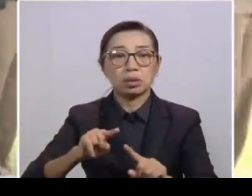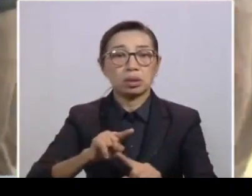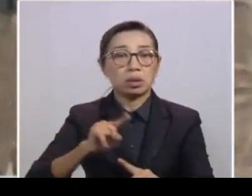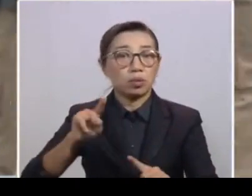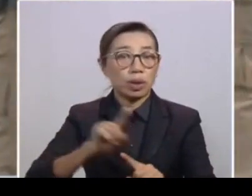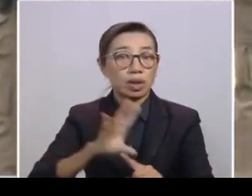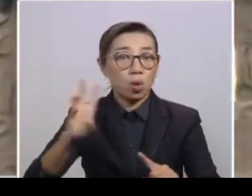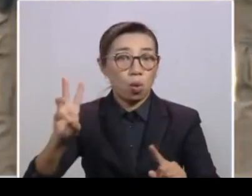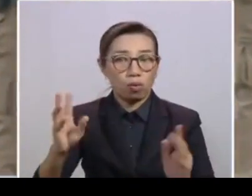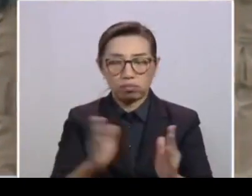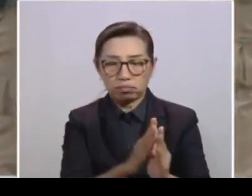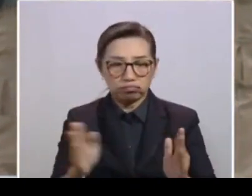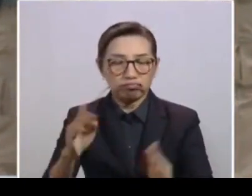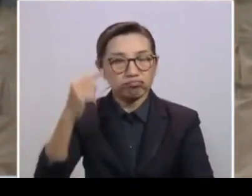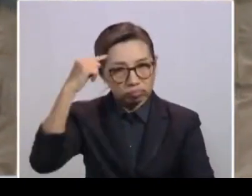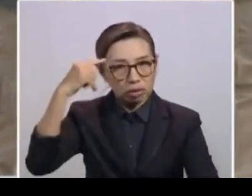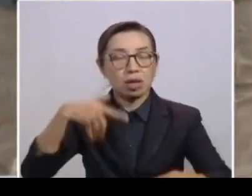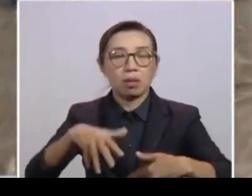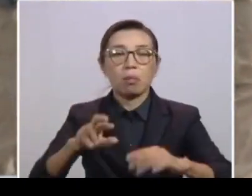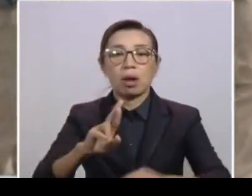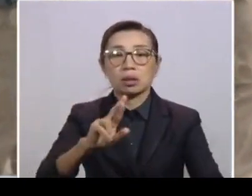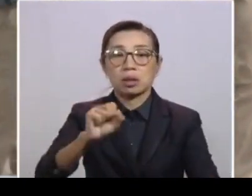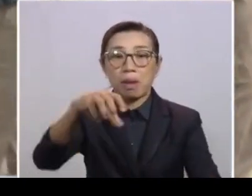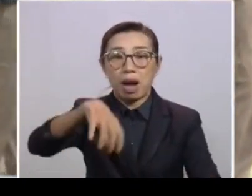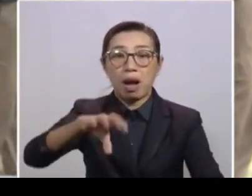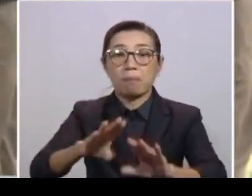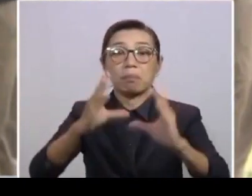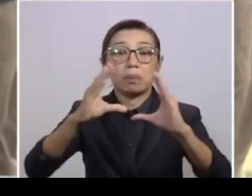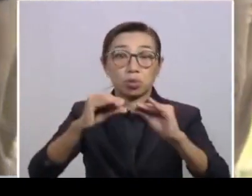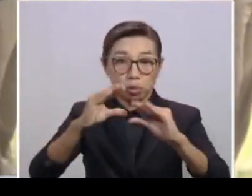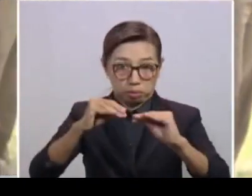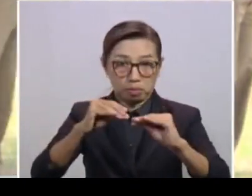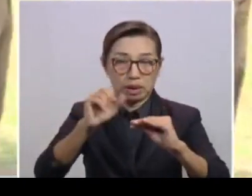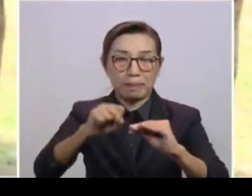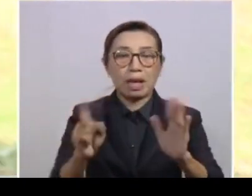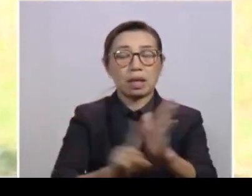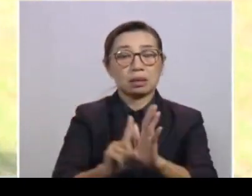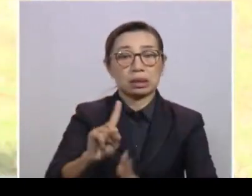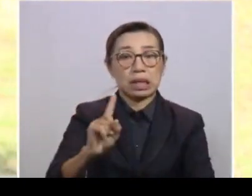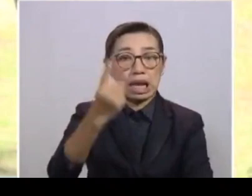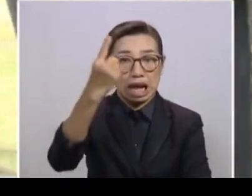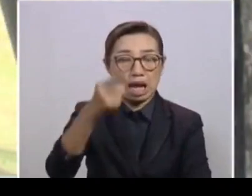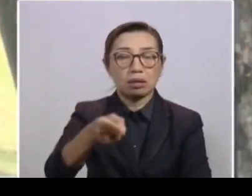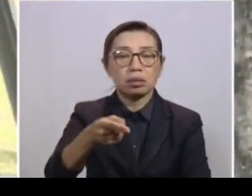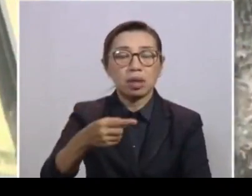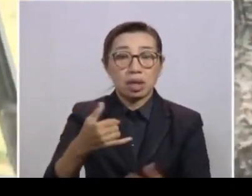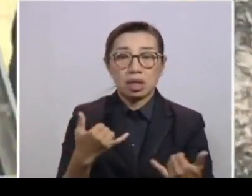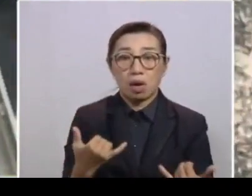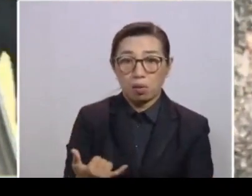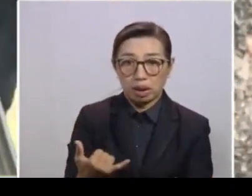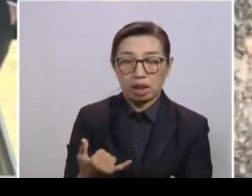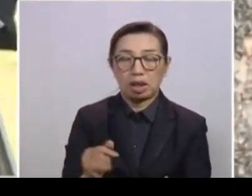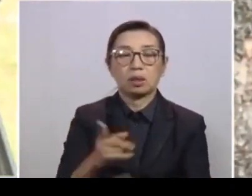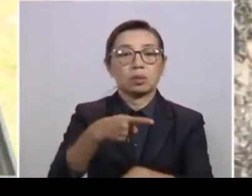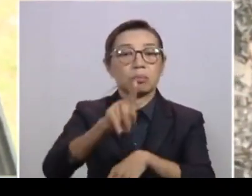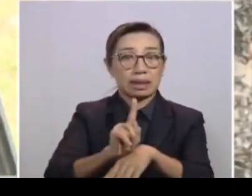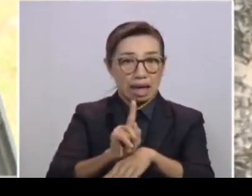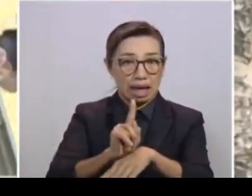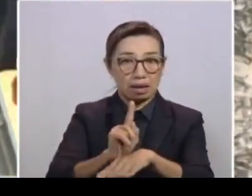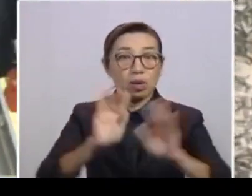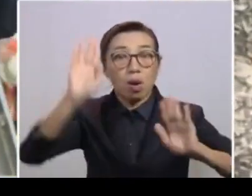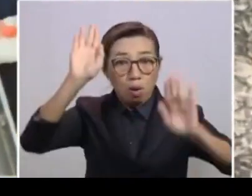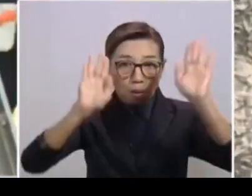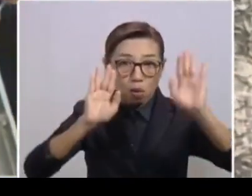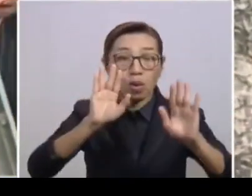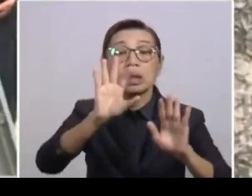นี้จะเป็นช่วงที่มีการเปิดประชุมสภาผู้แทนราษฎรสมัยประชุมครั้งแรกเพื่อวันนี้ก็จะเป็นการเลือกประธานสภาผู้แทน